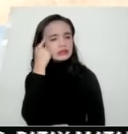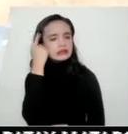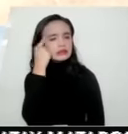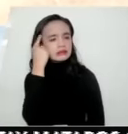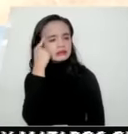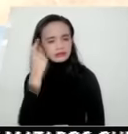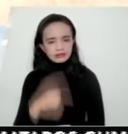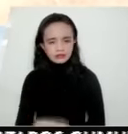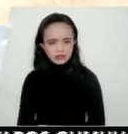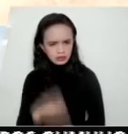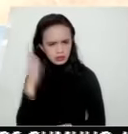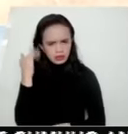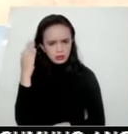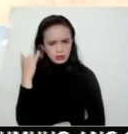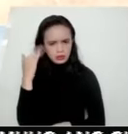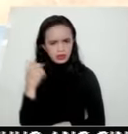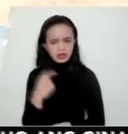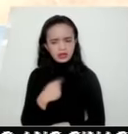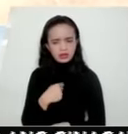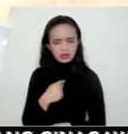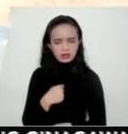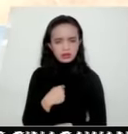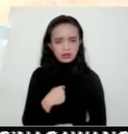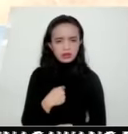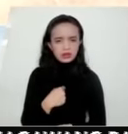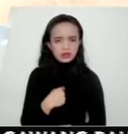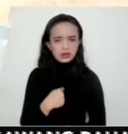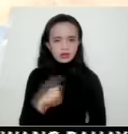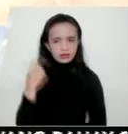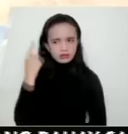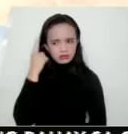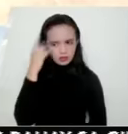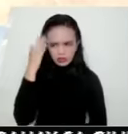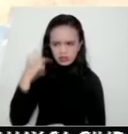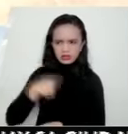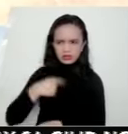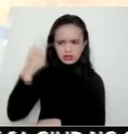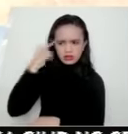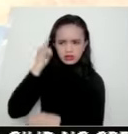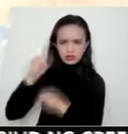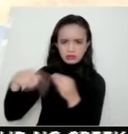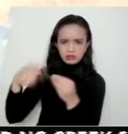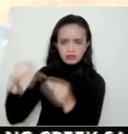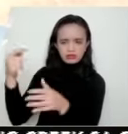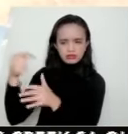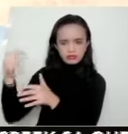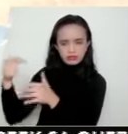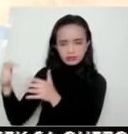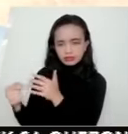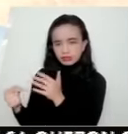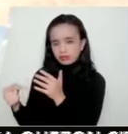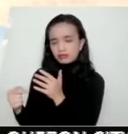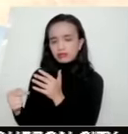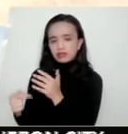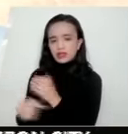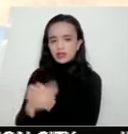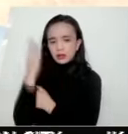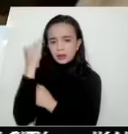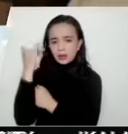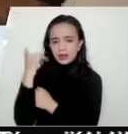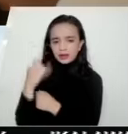Why would I bother to tinker with these things at this... Bakit ko hindi ginawa